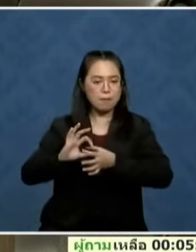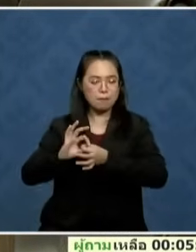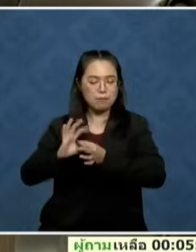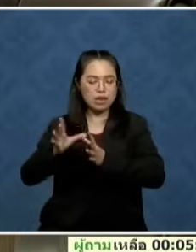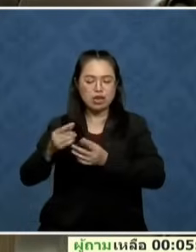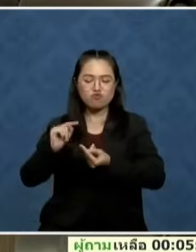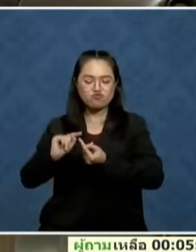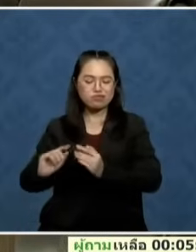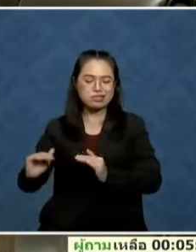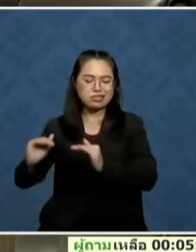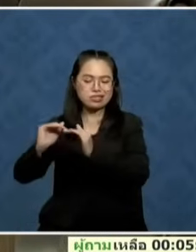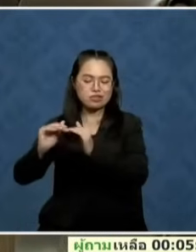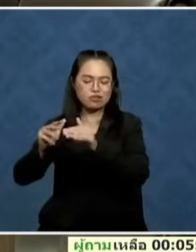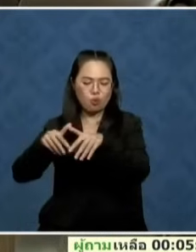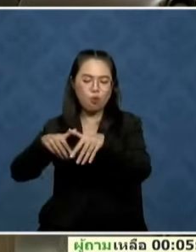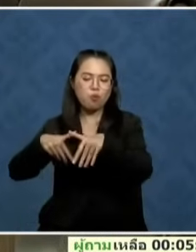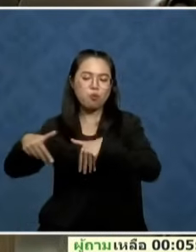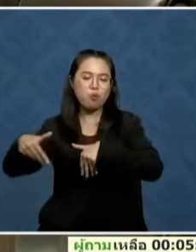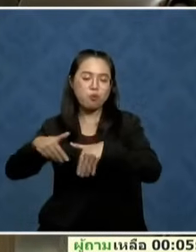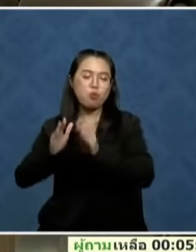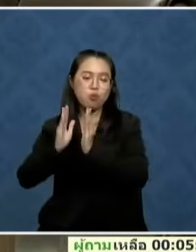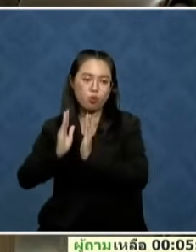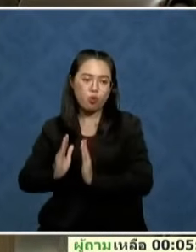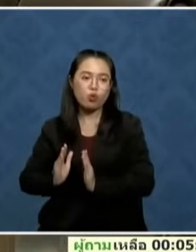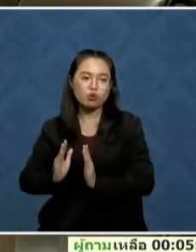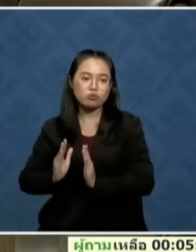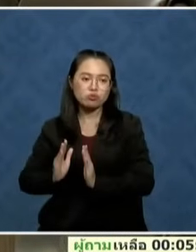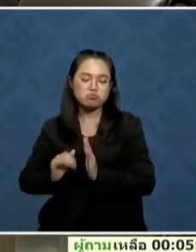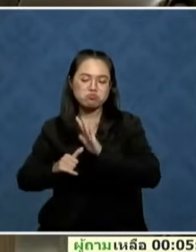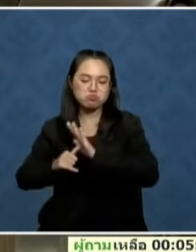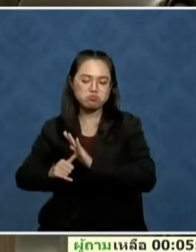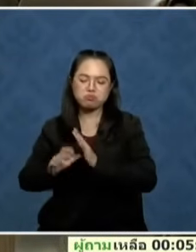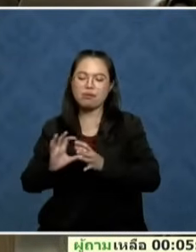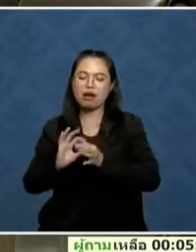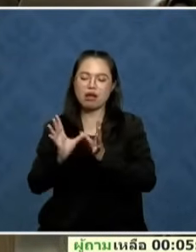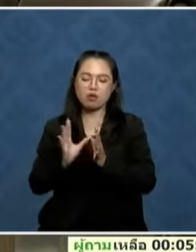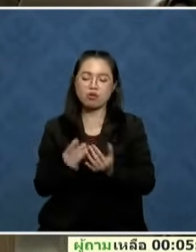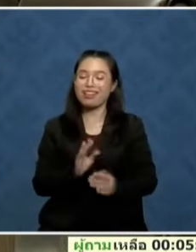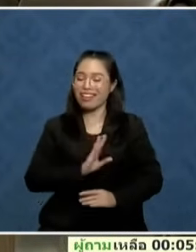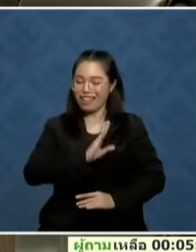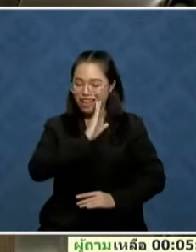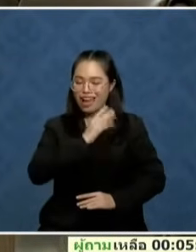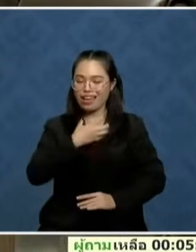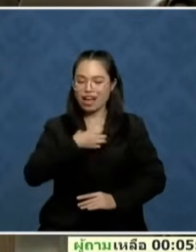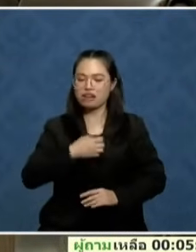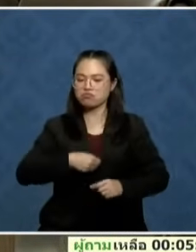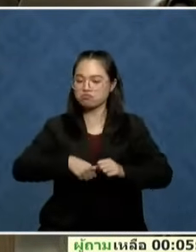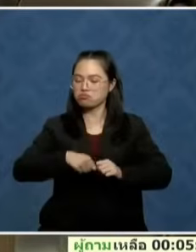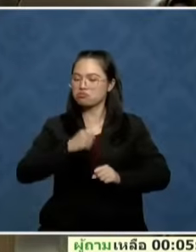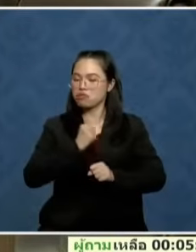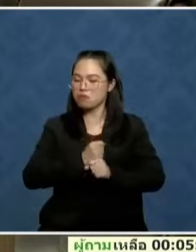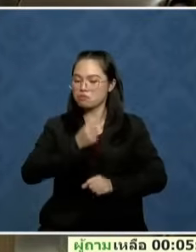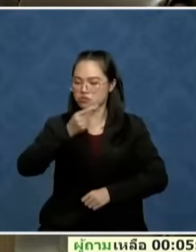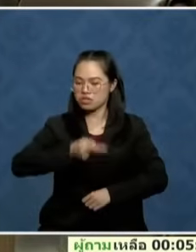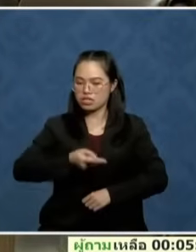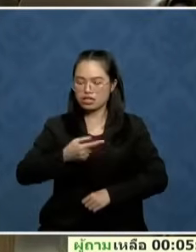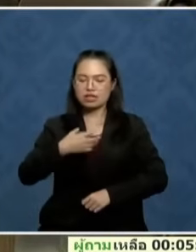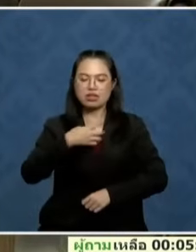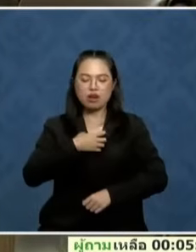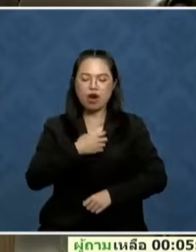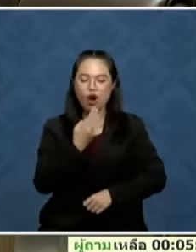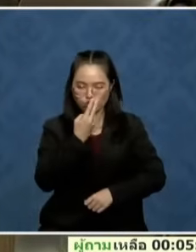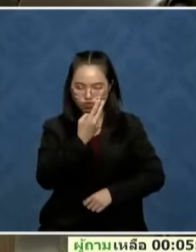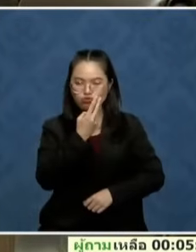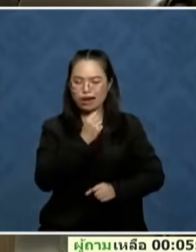ทธิมนุษยชนแต่ถ้าเราจะทำให้จุดยืนนี้เกิดขึ้นจริงสิ่งที่เราต้องการมากกว่าคำพูดคือการกระท